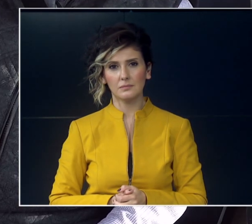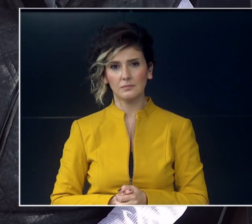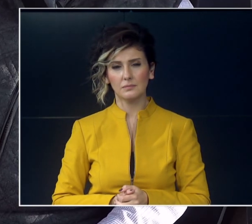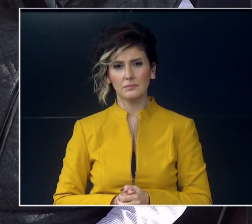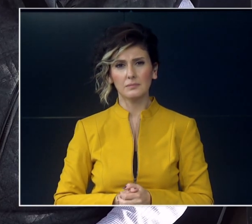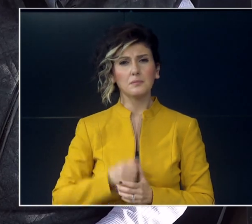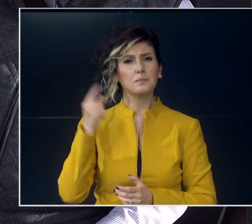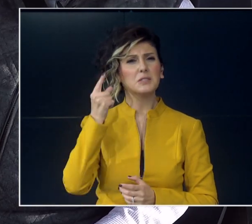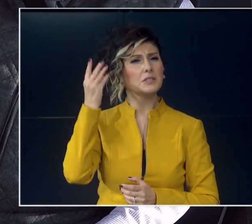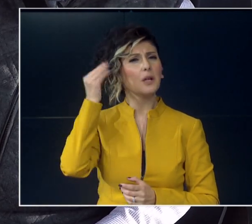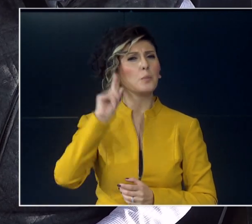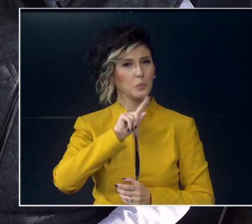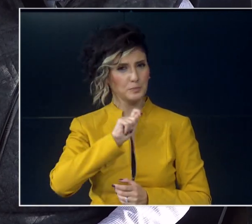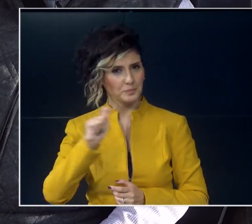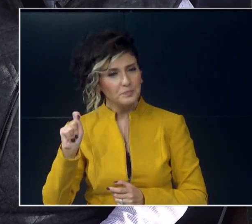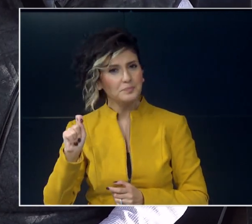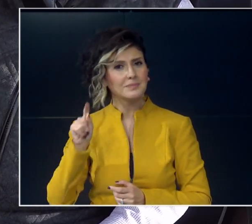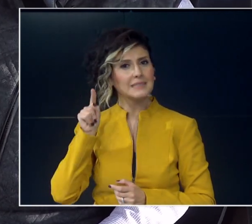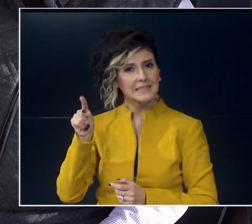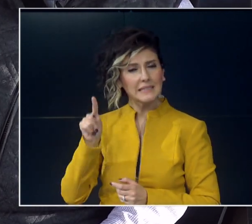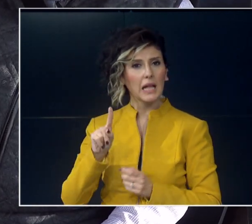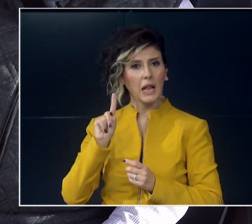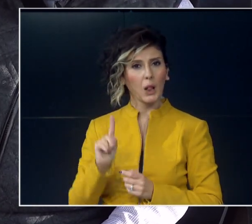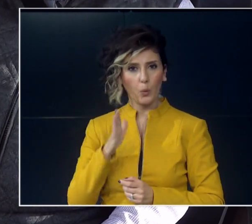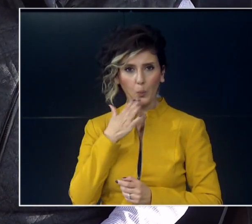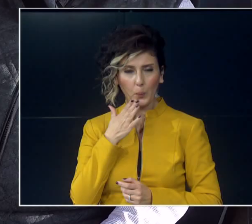Ya bir şey anlamıyorum. Siz ilkokul